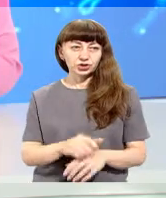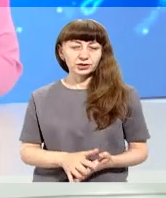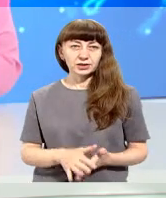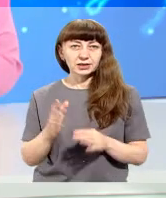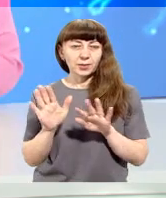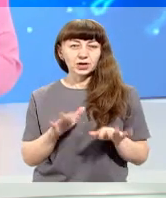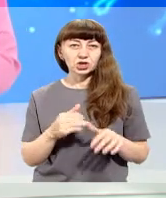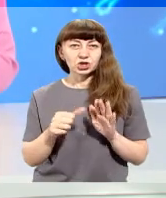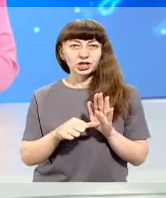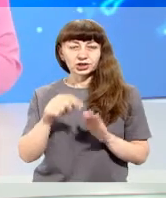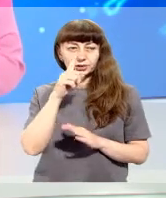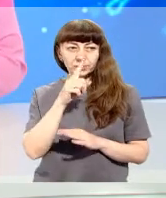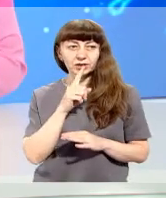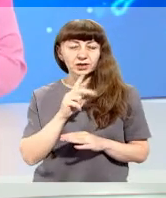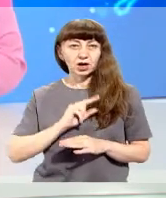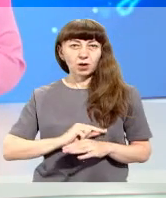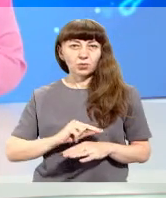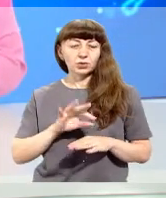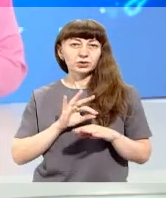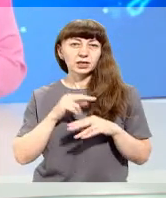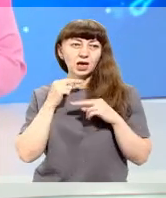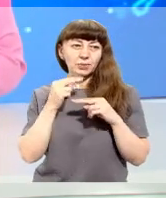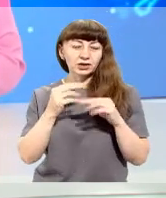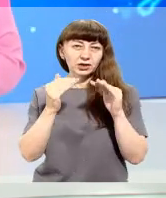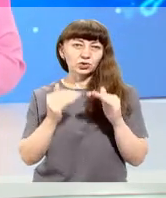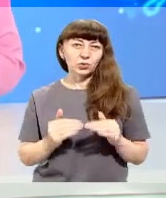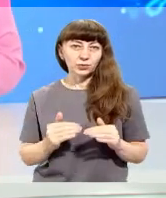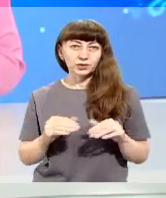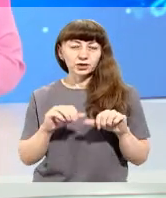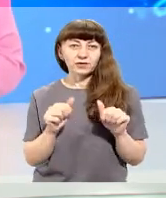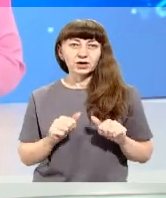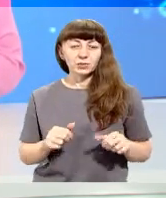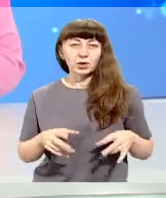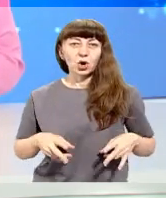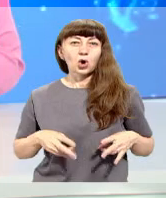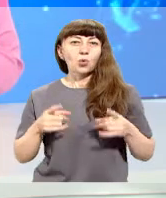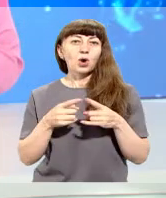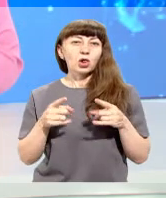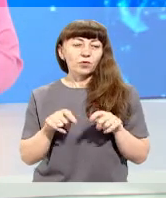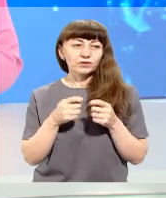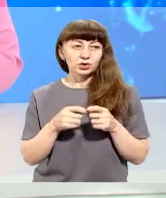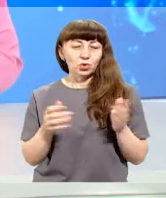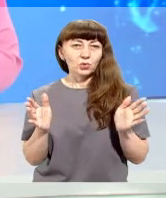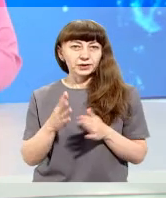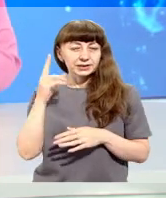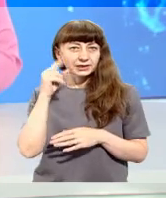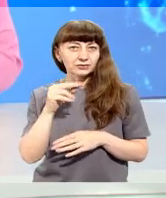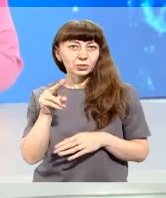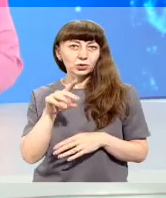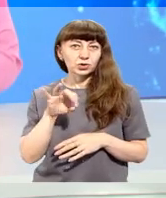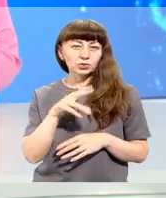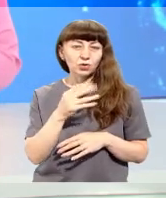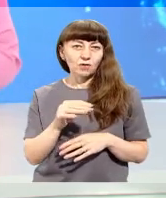За текущие 6 месяцев работы в регионе наблюдается снижение регистрации уголовных правонарушений. Уменьшилась цифра и